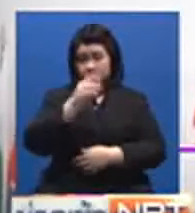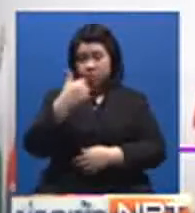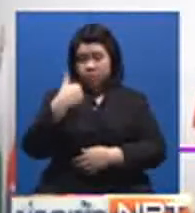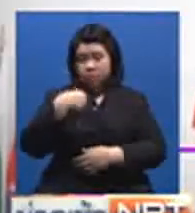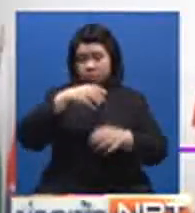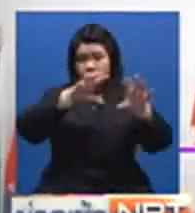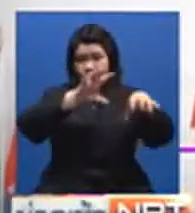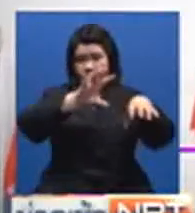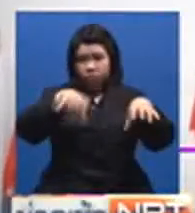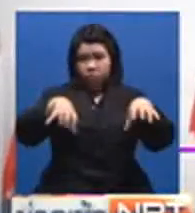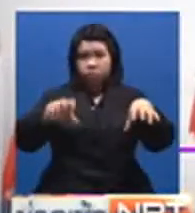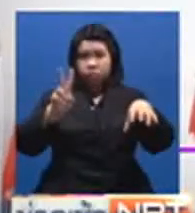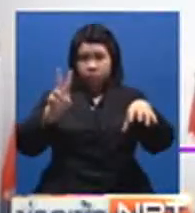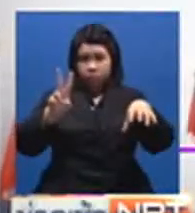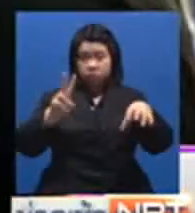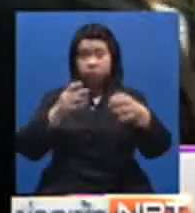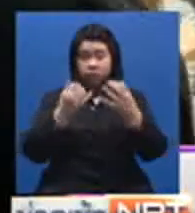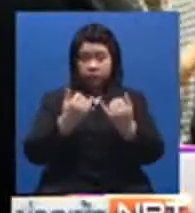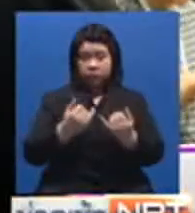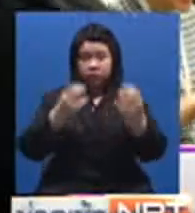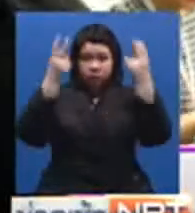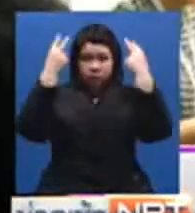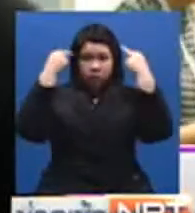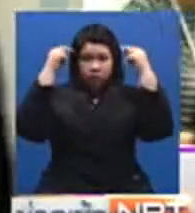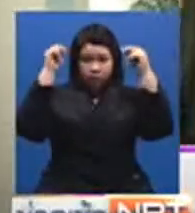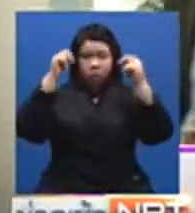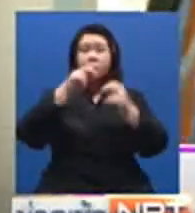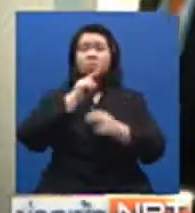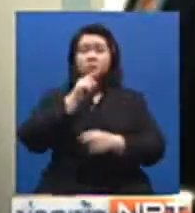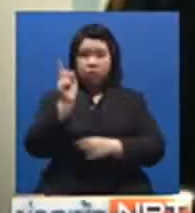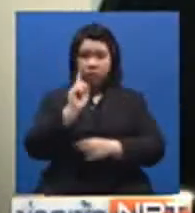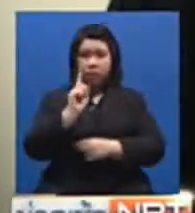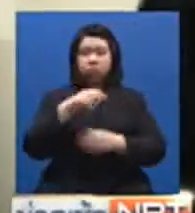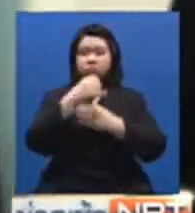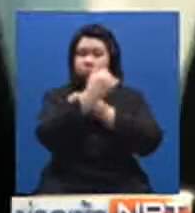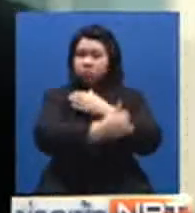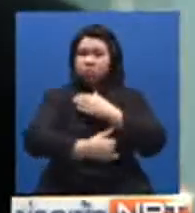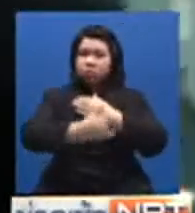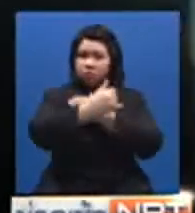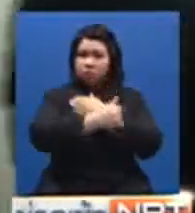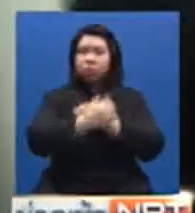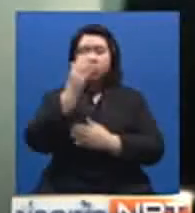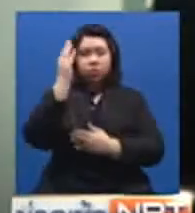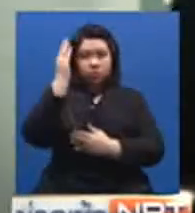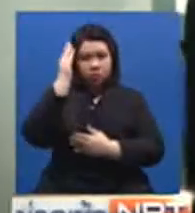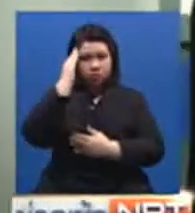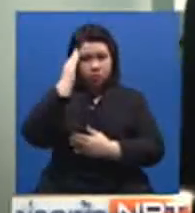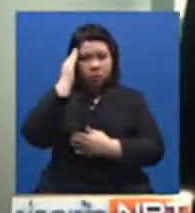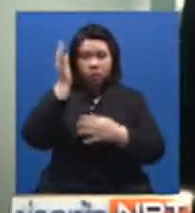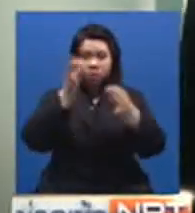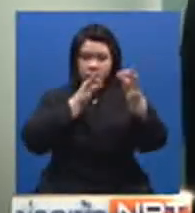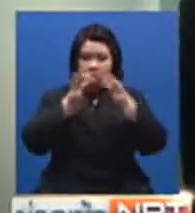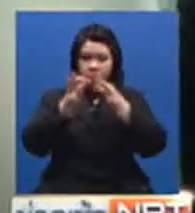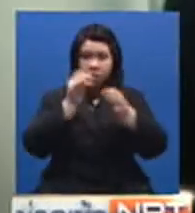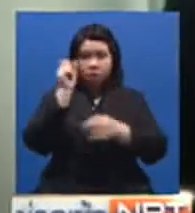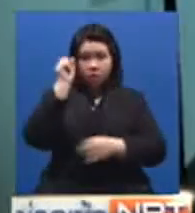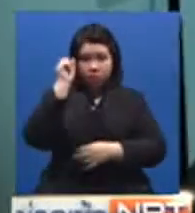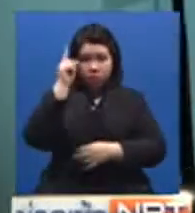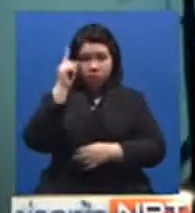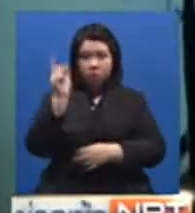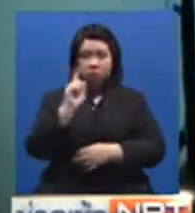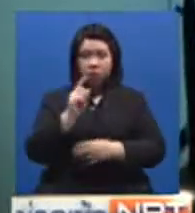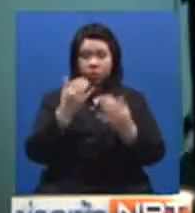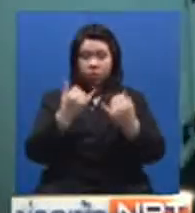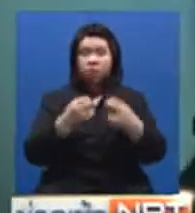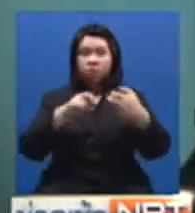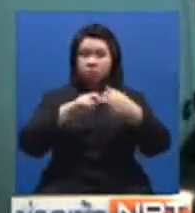ายกรัฐมนตรีบอกด้วยนะคะว่าขณะนี้หลายประเทศเข้าใจสถานการณ์ของไทยบ้างแล้วพร้อมย้ำว่ารัฐบาลมีความจริงใจในการแก้ไขปัญหาโด